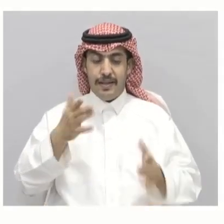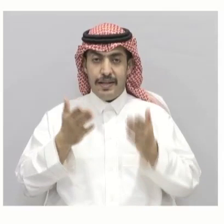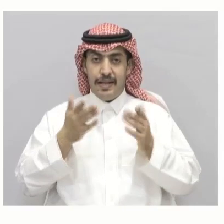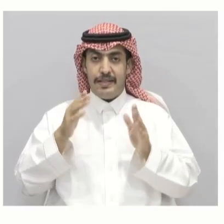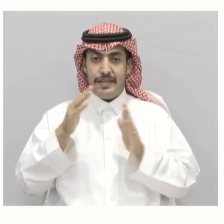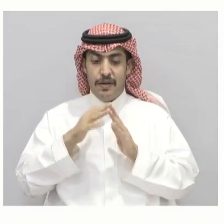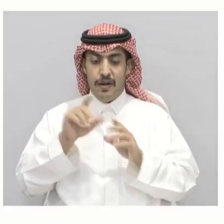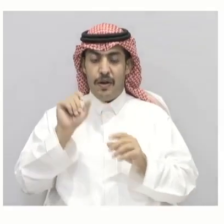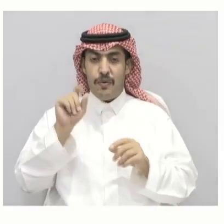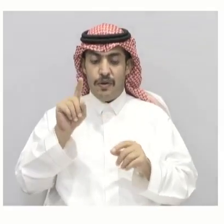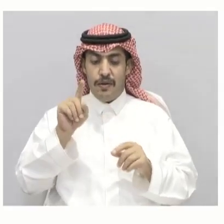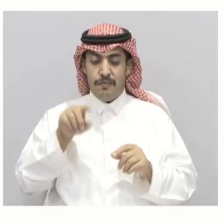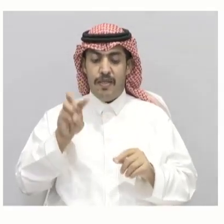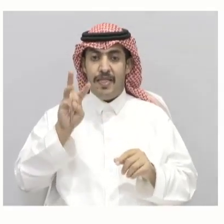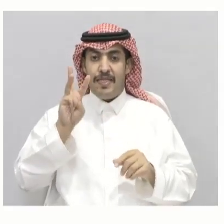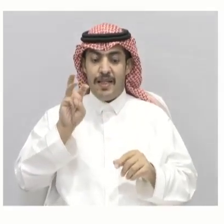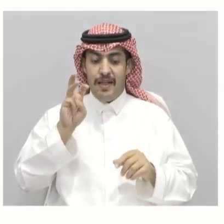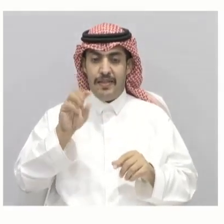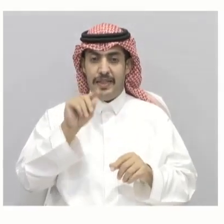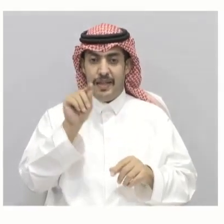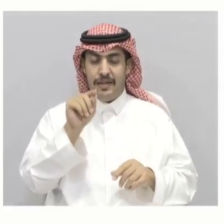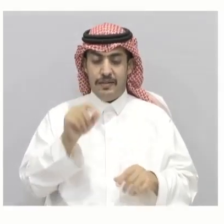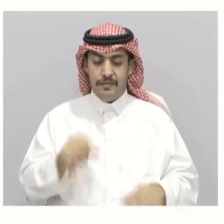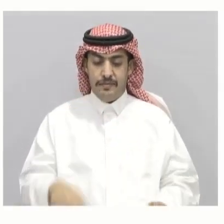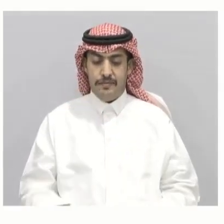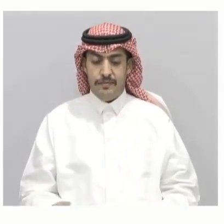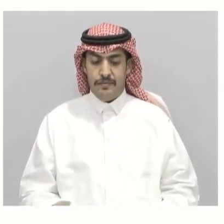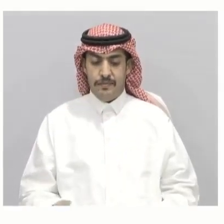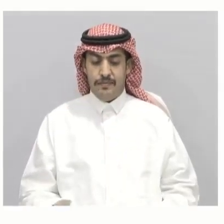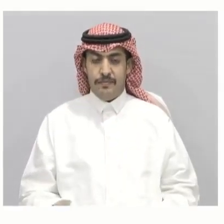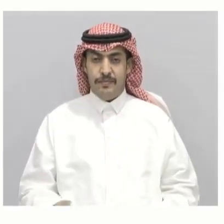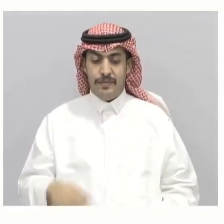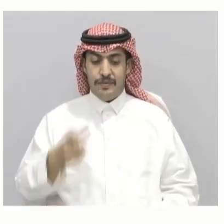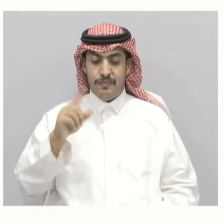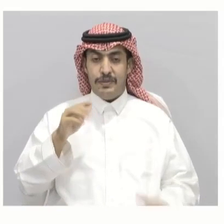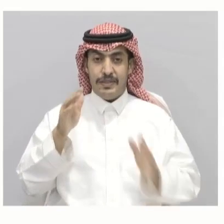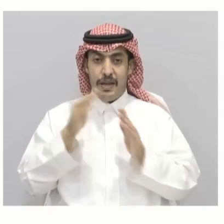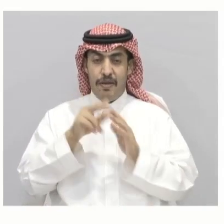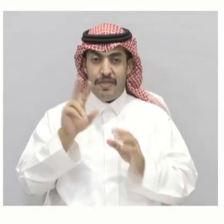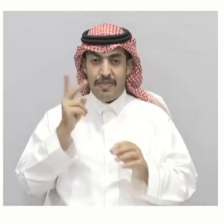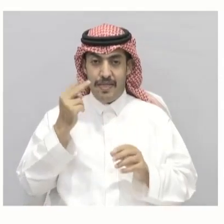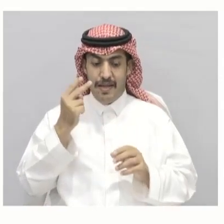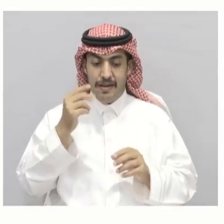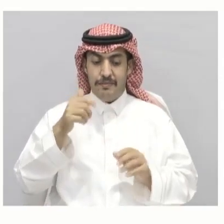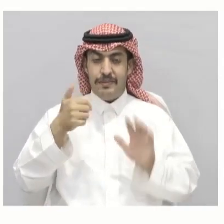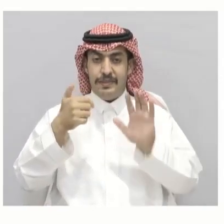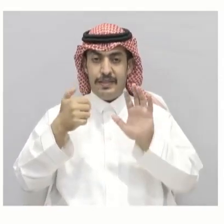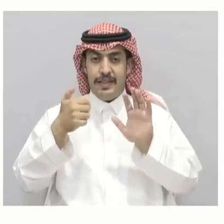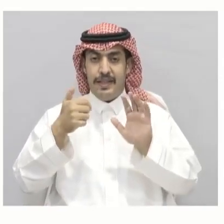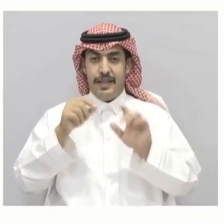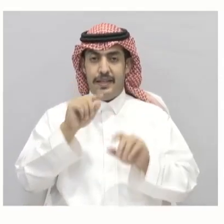الزاويه الاولى 30 درجه وقياس الزاويه الثانيه 60